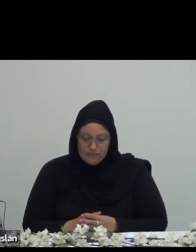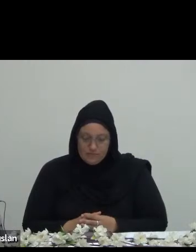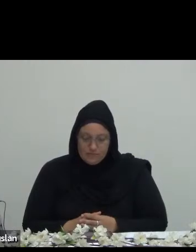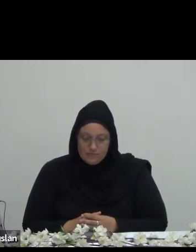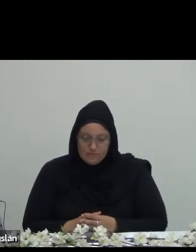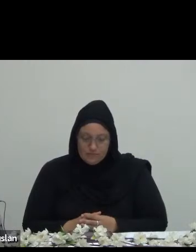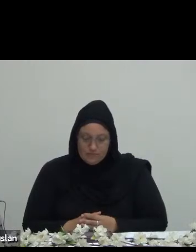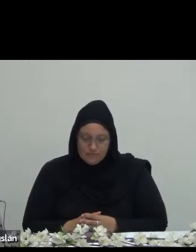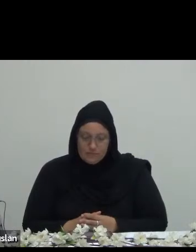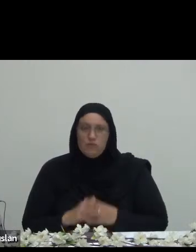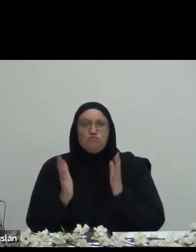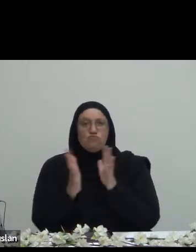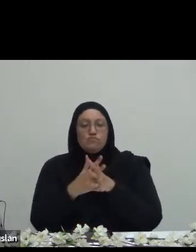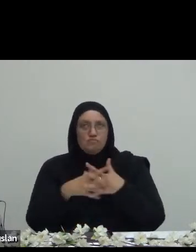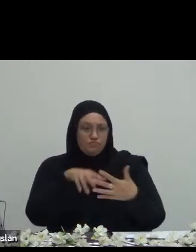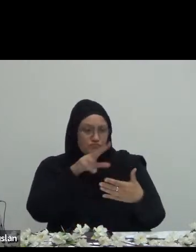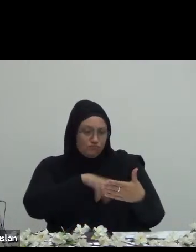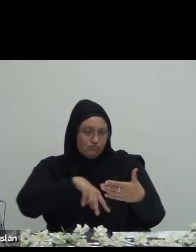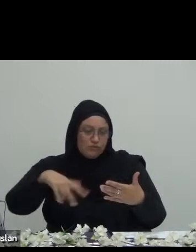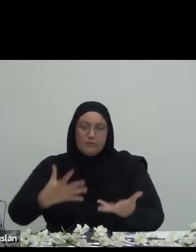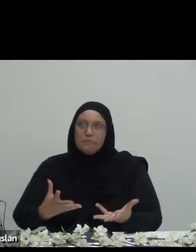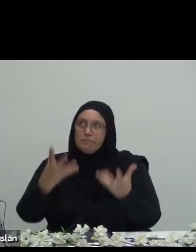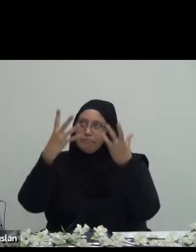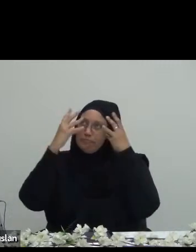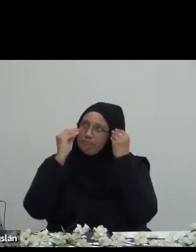هو الله